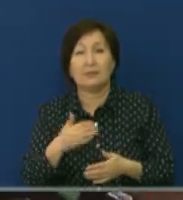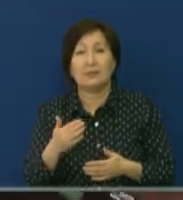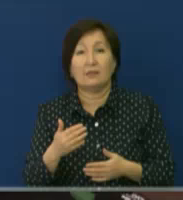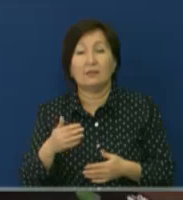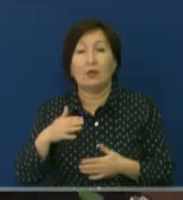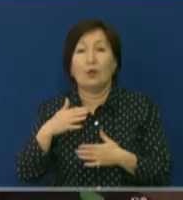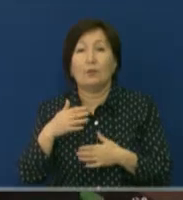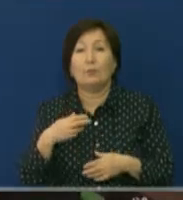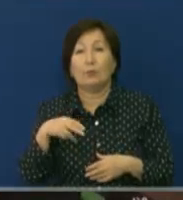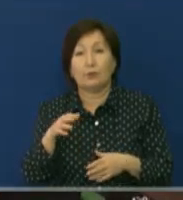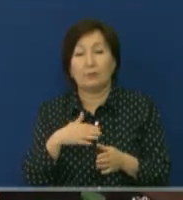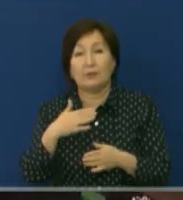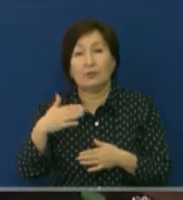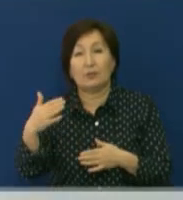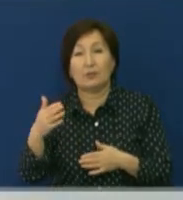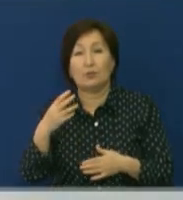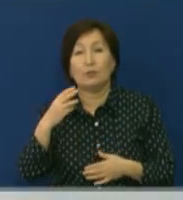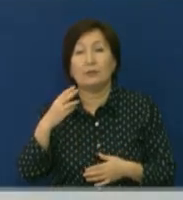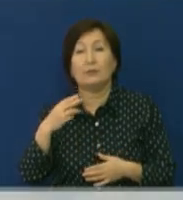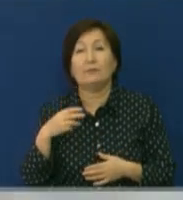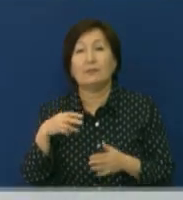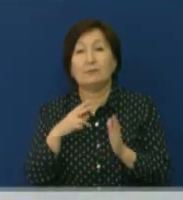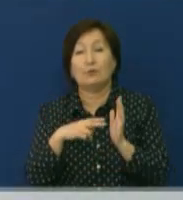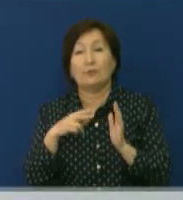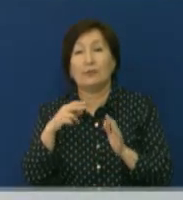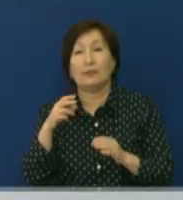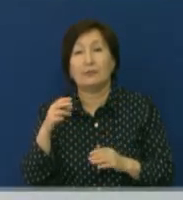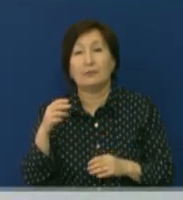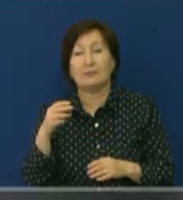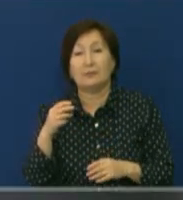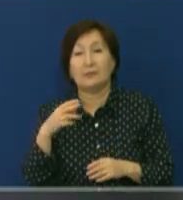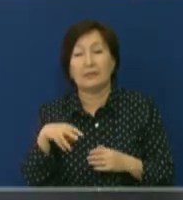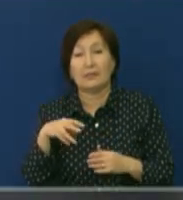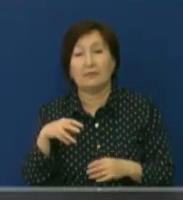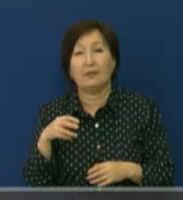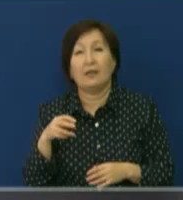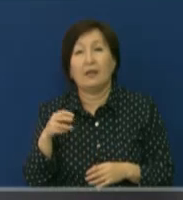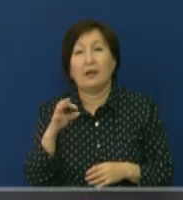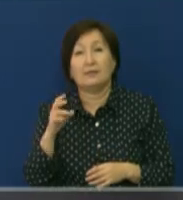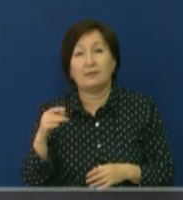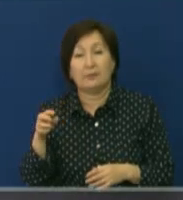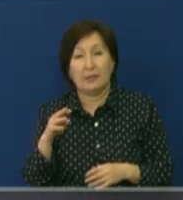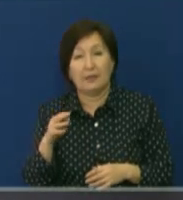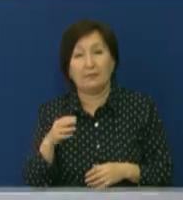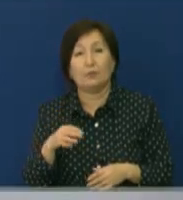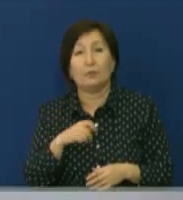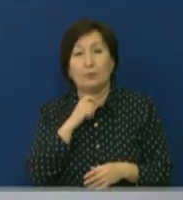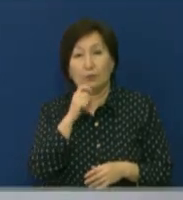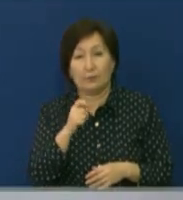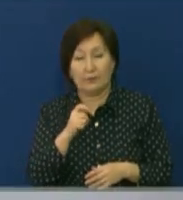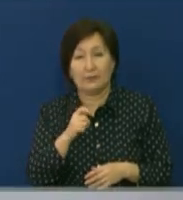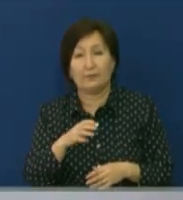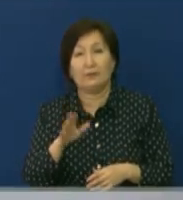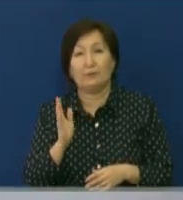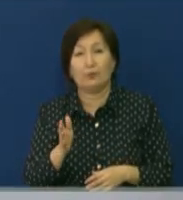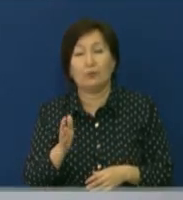решающий день соревнования будут подсчитаны все за заработанные очки обозначенные обладатели призовых мест отметим что в конце